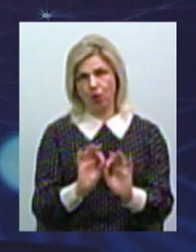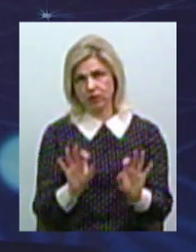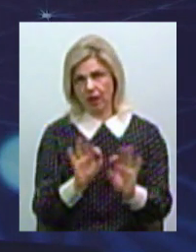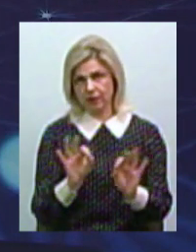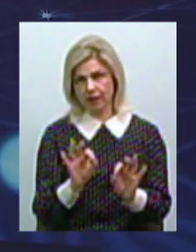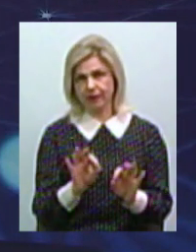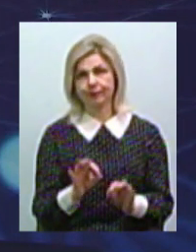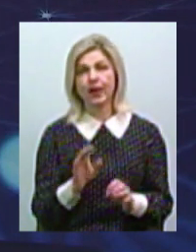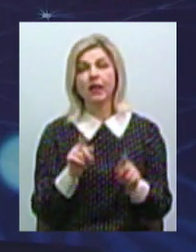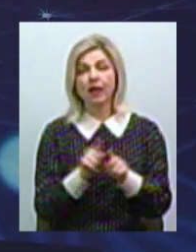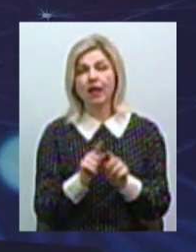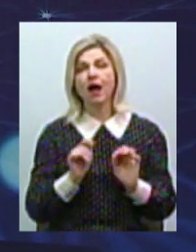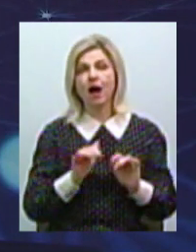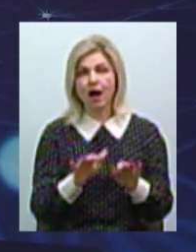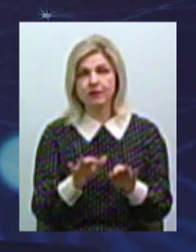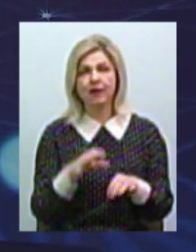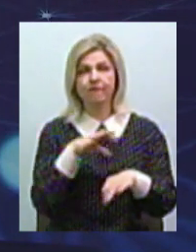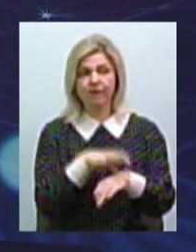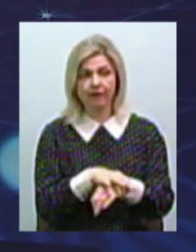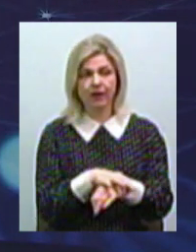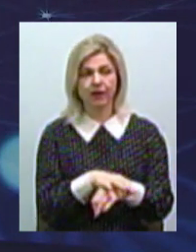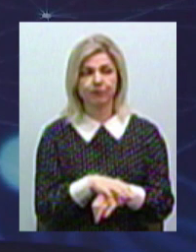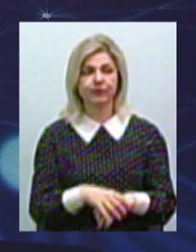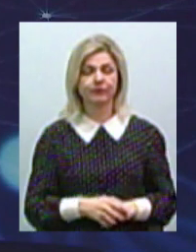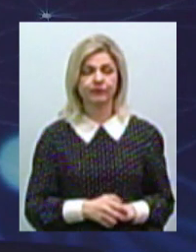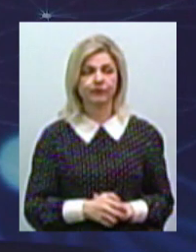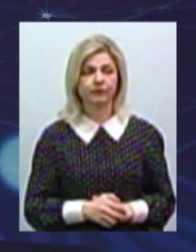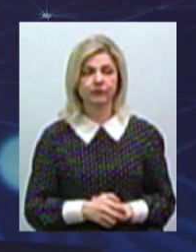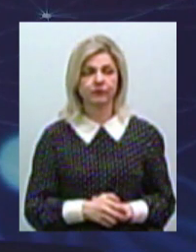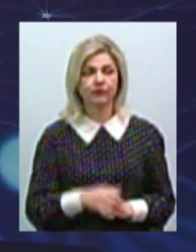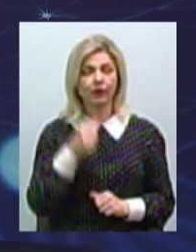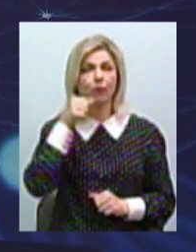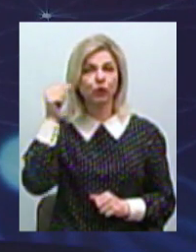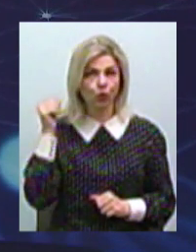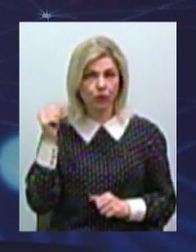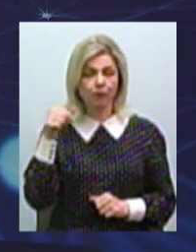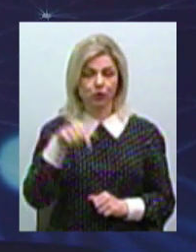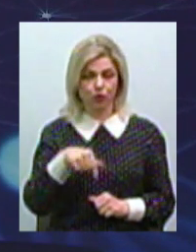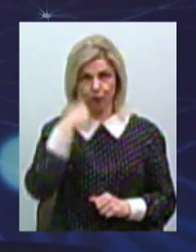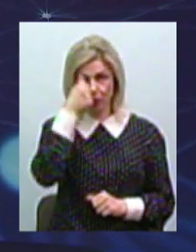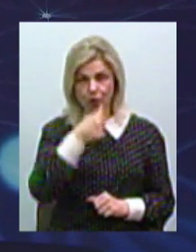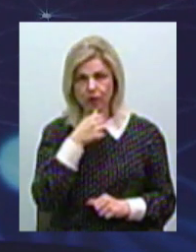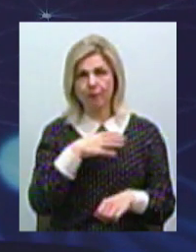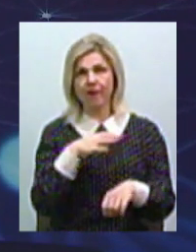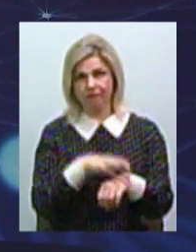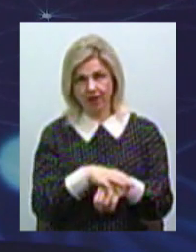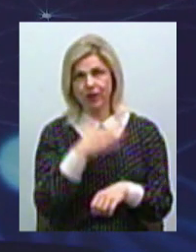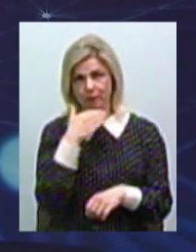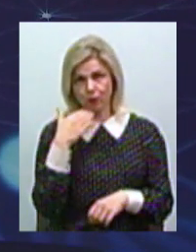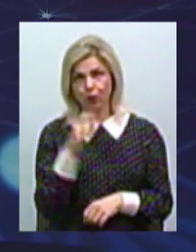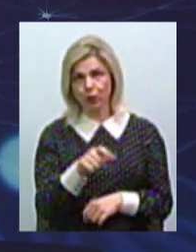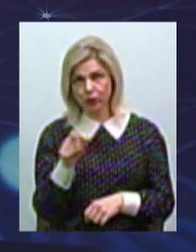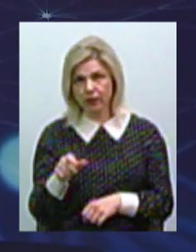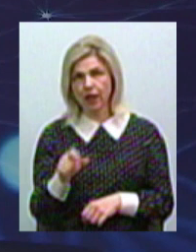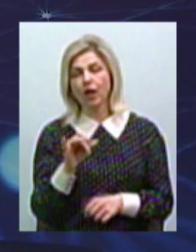ми виявляємо в тому числі осіб, які постраждали від домашнього насильства і в минулому році, і в цьому році були виявлені такі особи. І, звичайно,